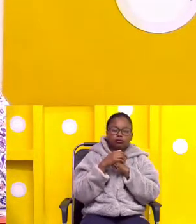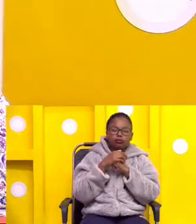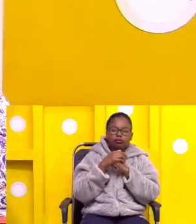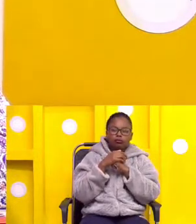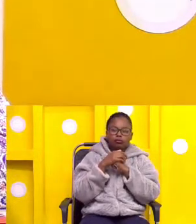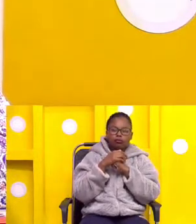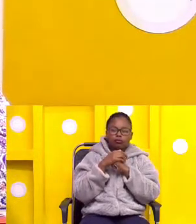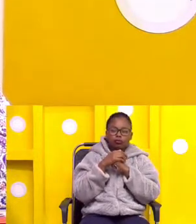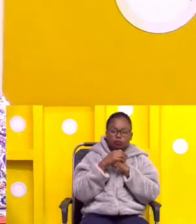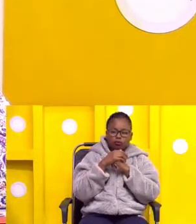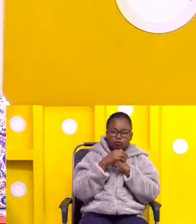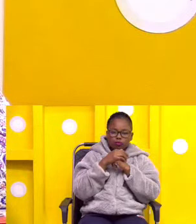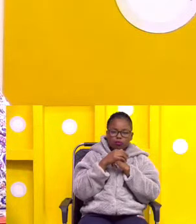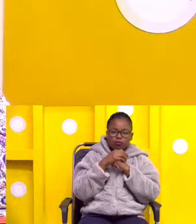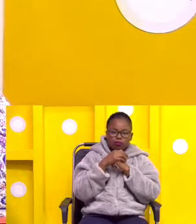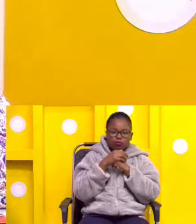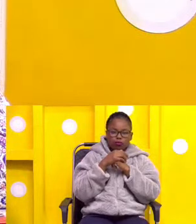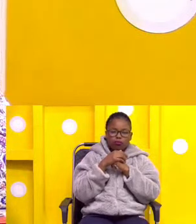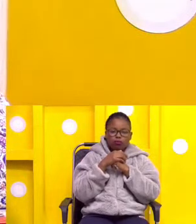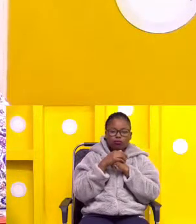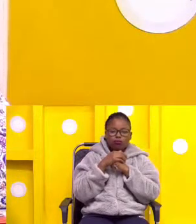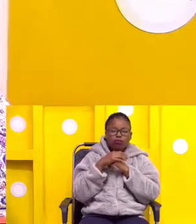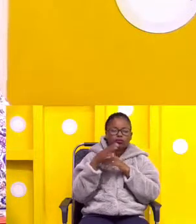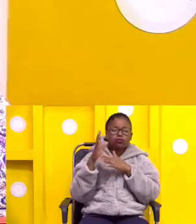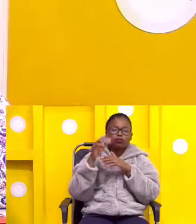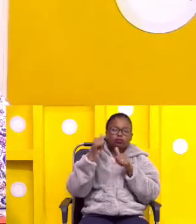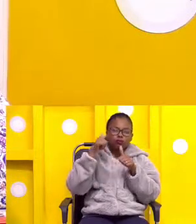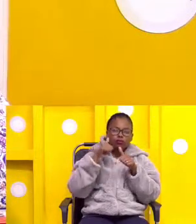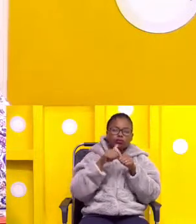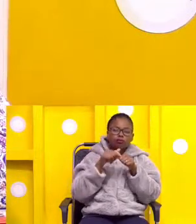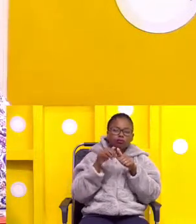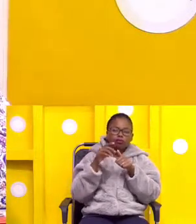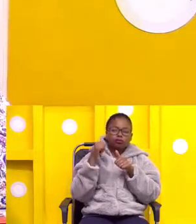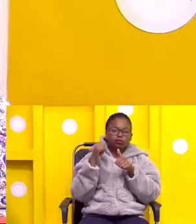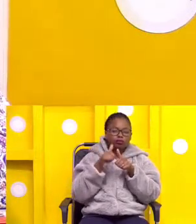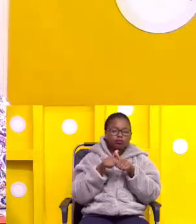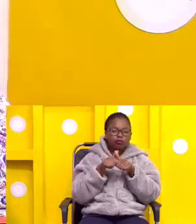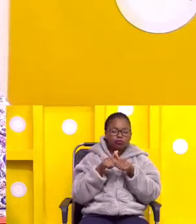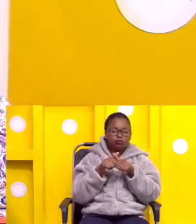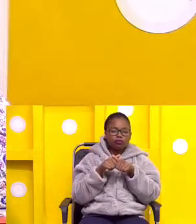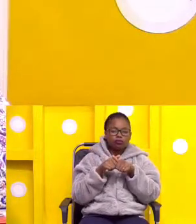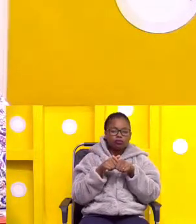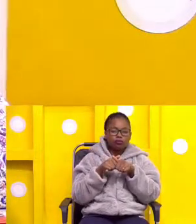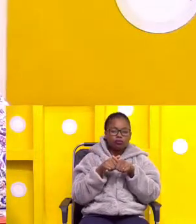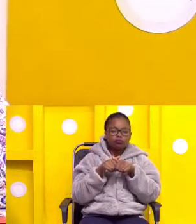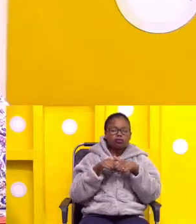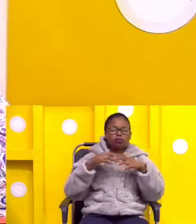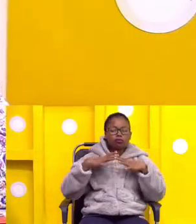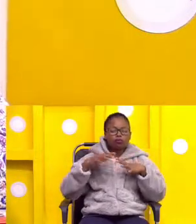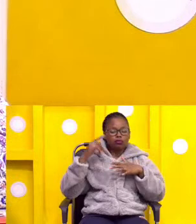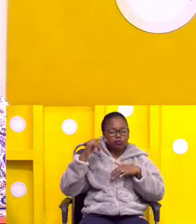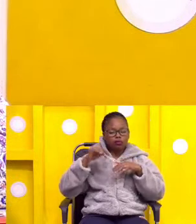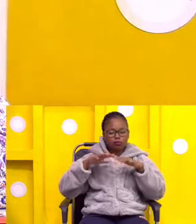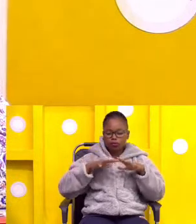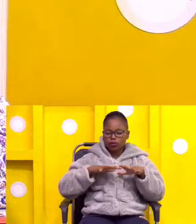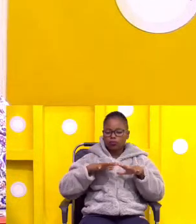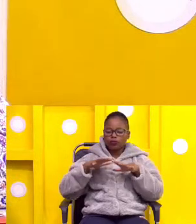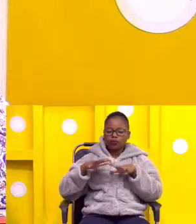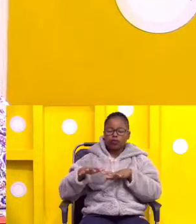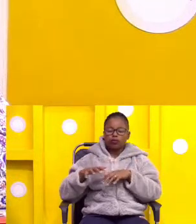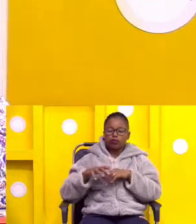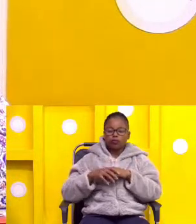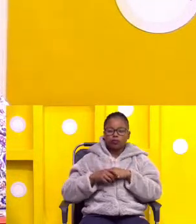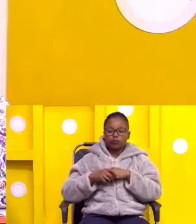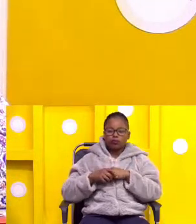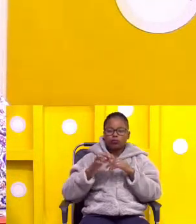Ungirora haha urathimirwo ni Ngai noririkaneirwo ni Ngai. Andu metagirira uthinikane. No